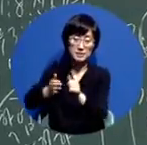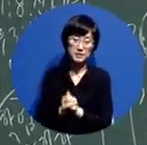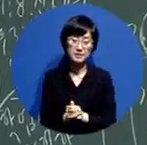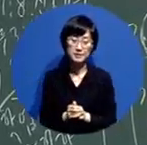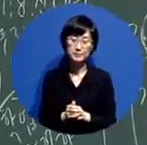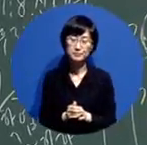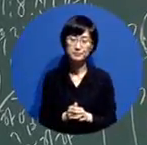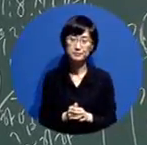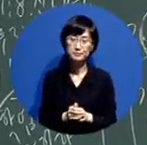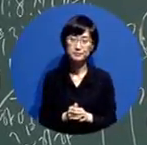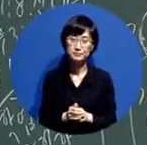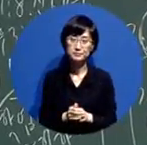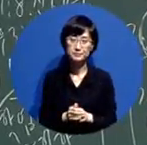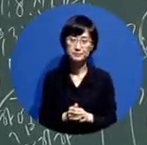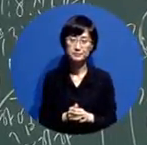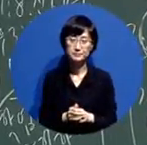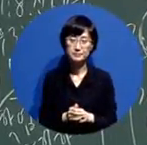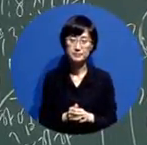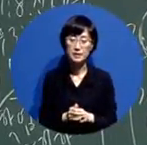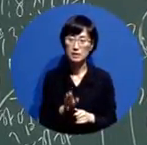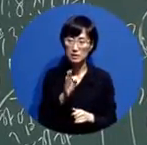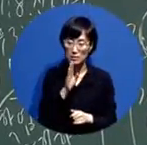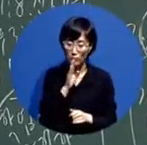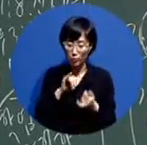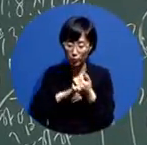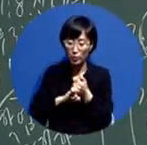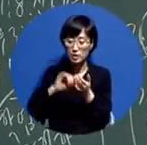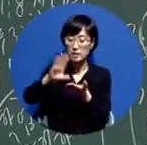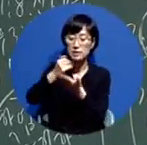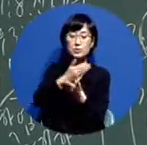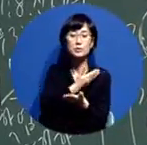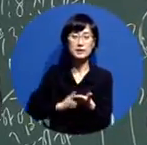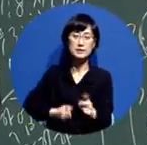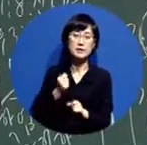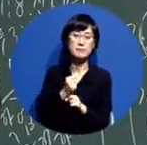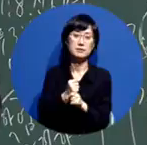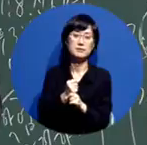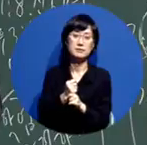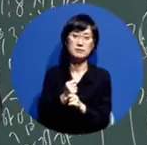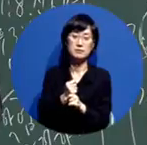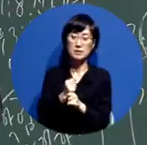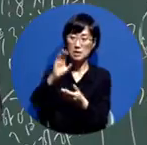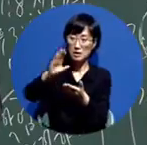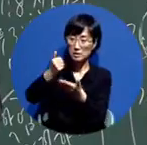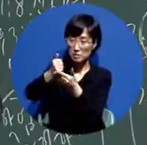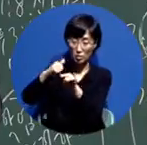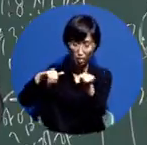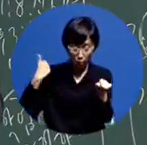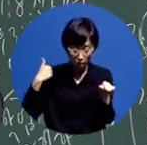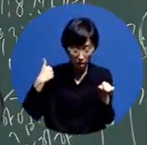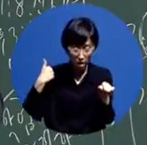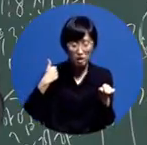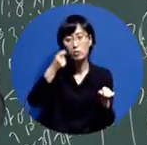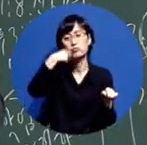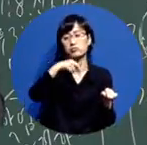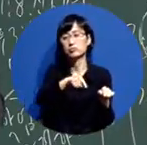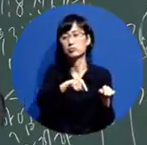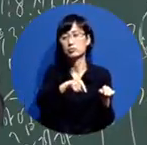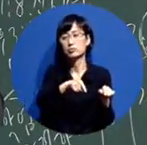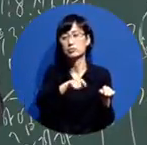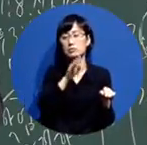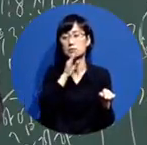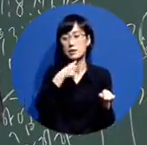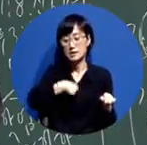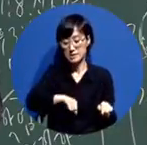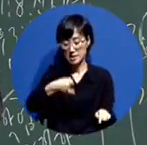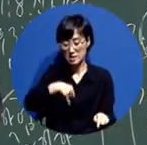게온통한일입니다。 这个是一切。 땅을치고통과할일입니다。 我们没有为其他事情要。 우리의자녀